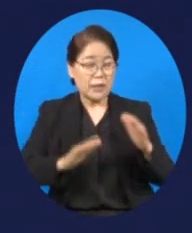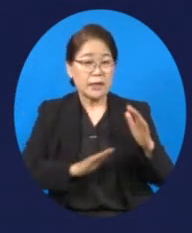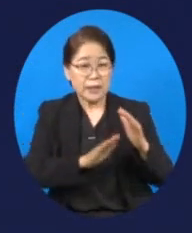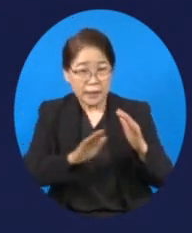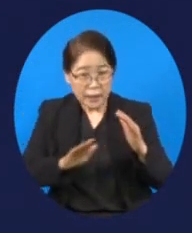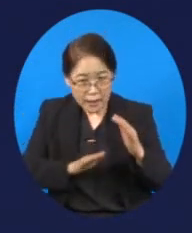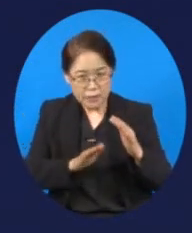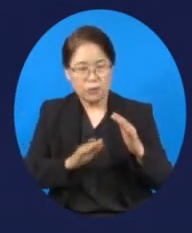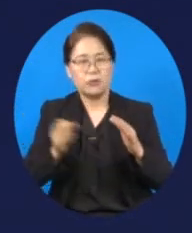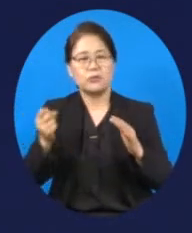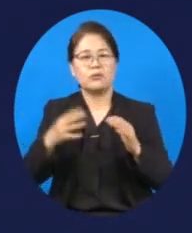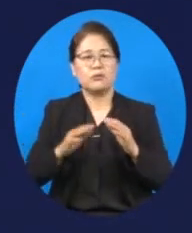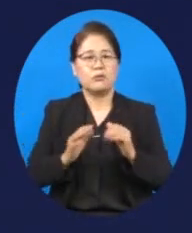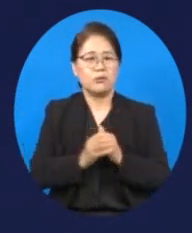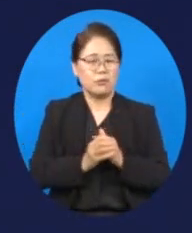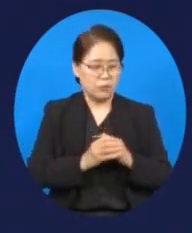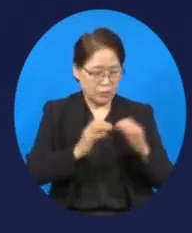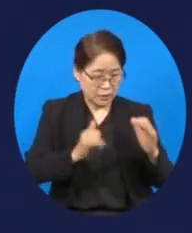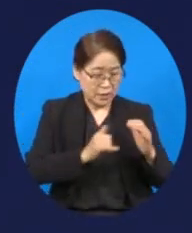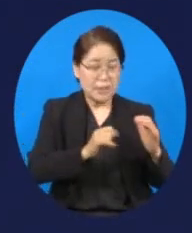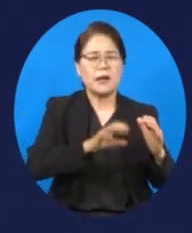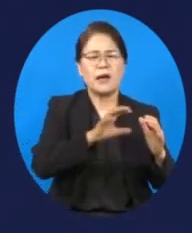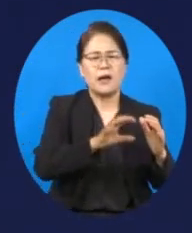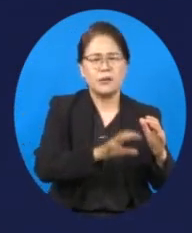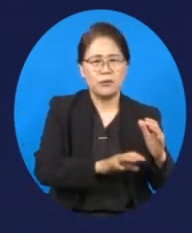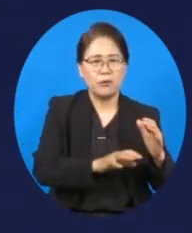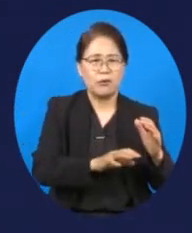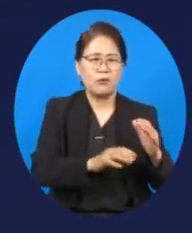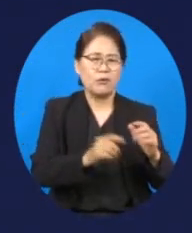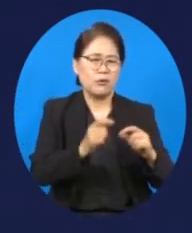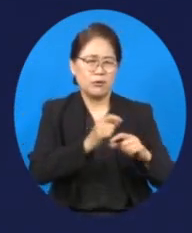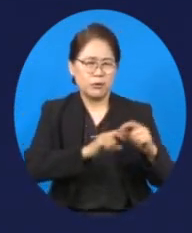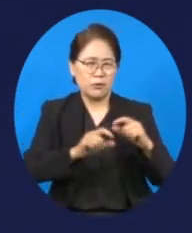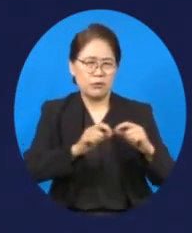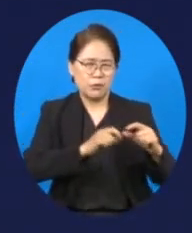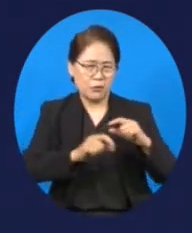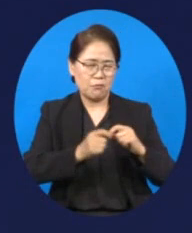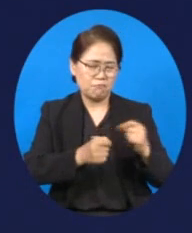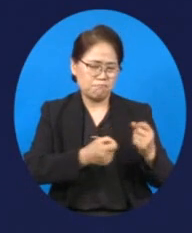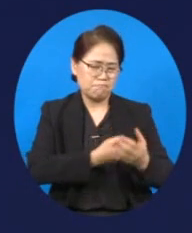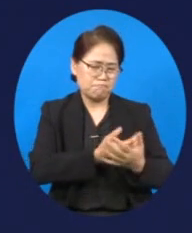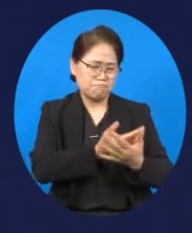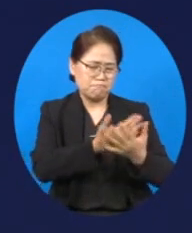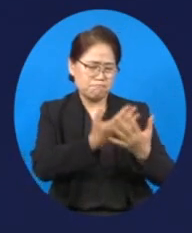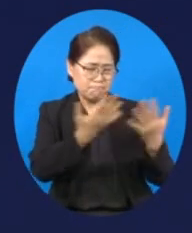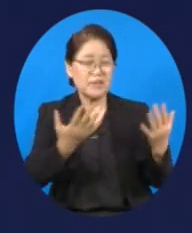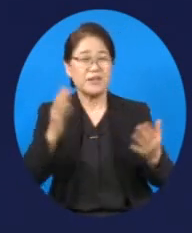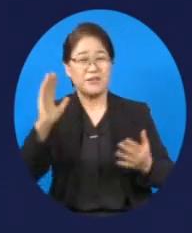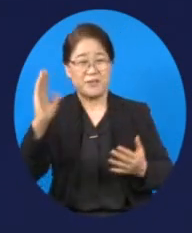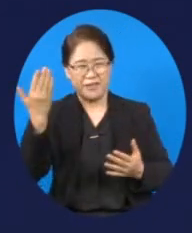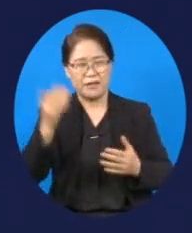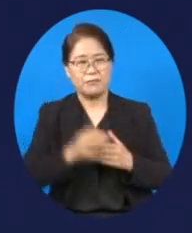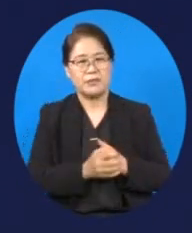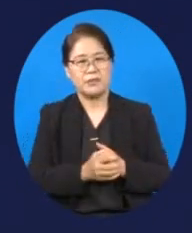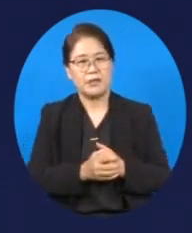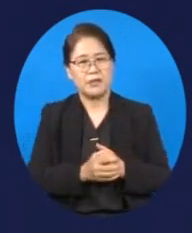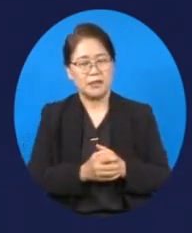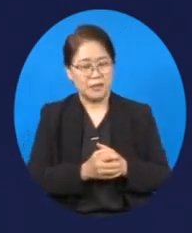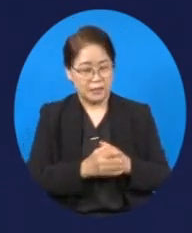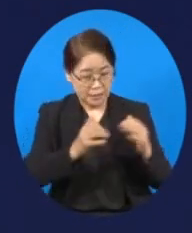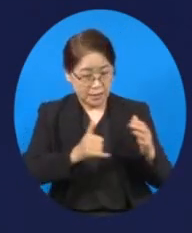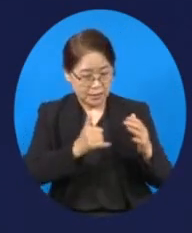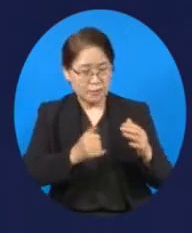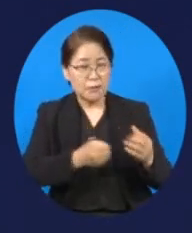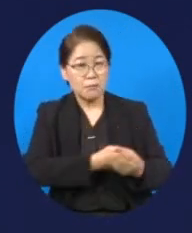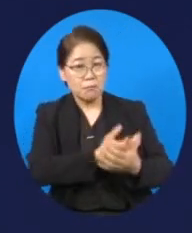그리고 우리가 살아난이 세상도 점점점 더 밝아지게 될 것입니다이 세상을